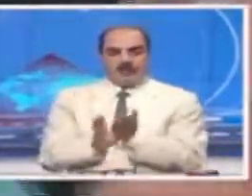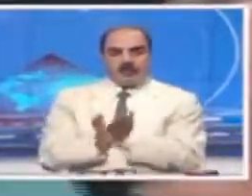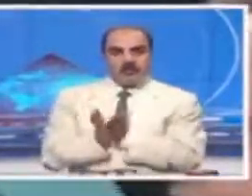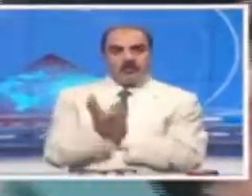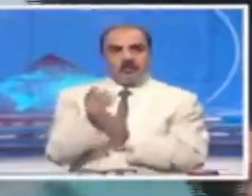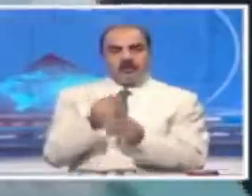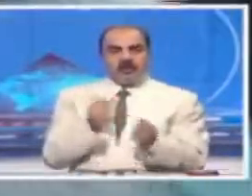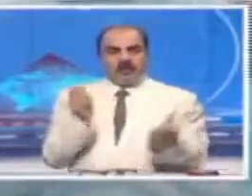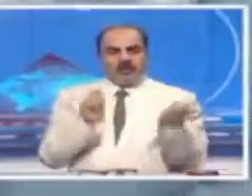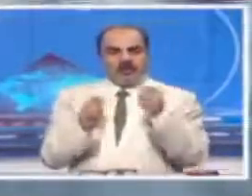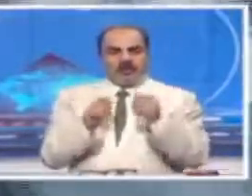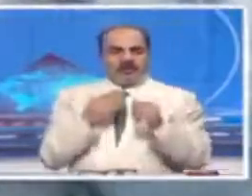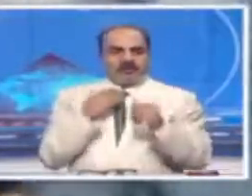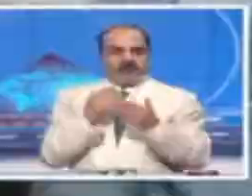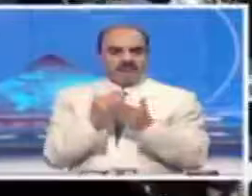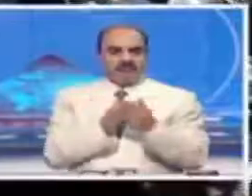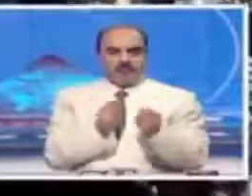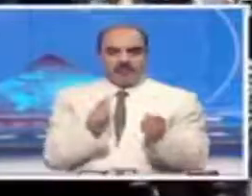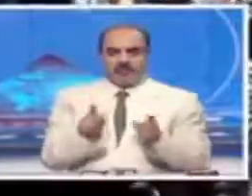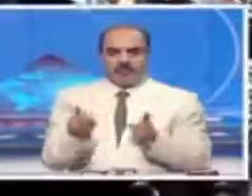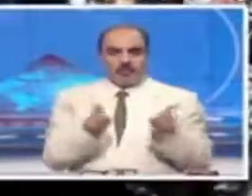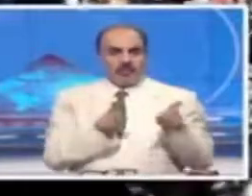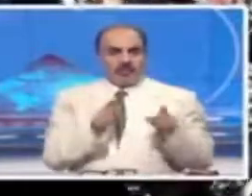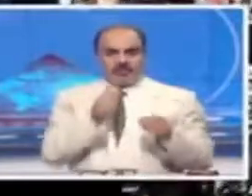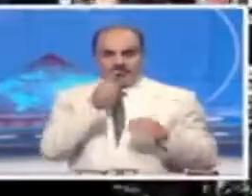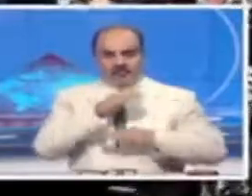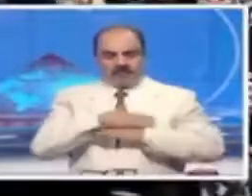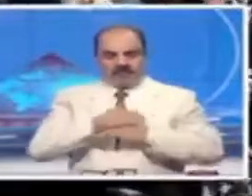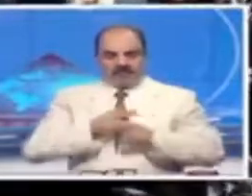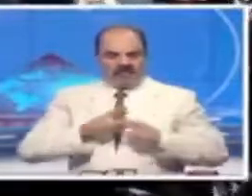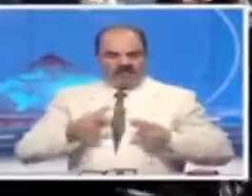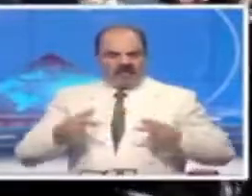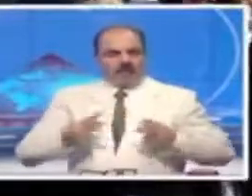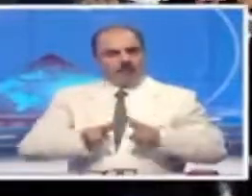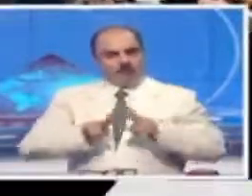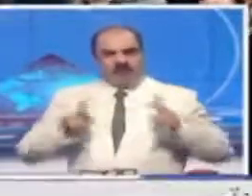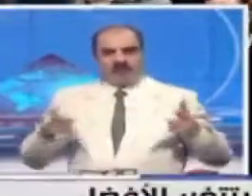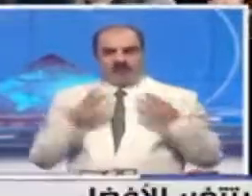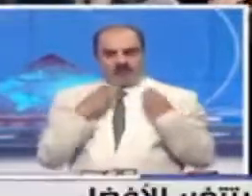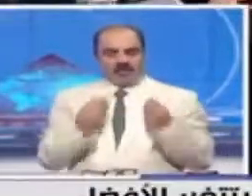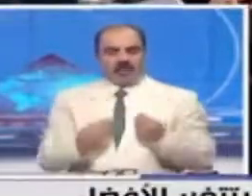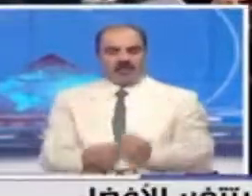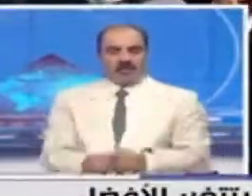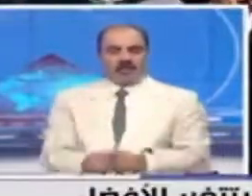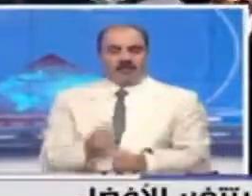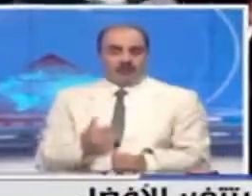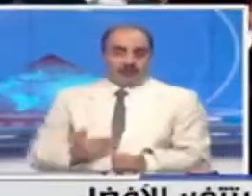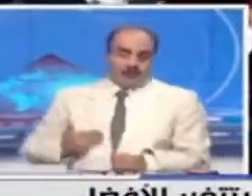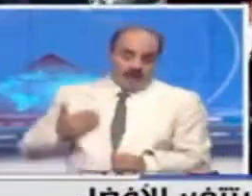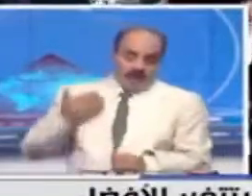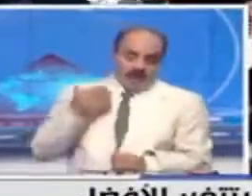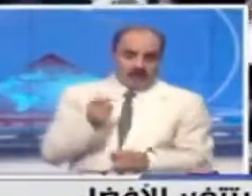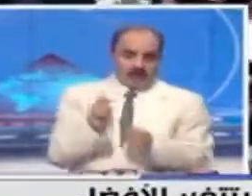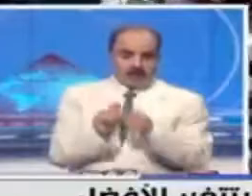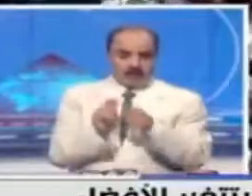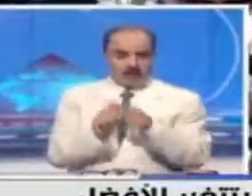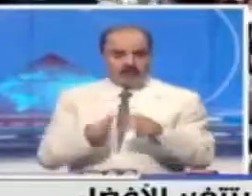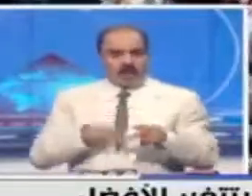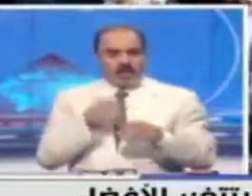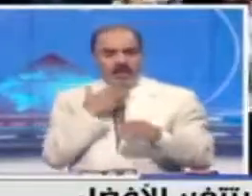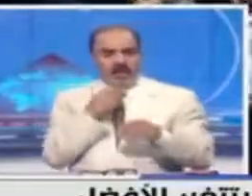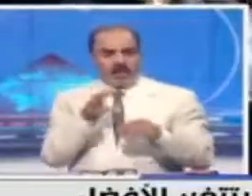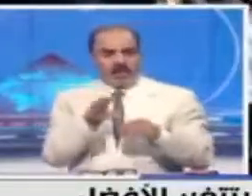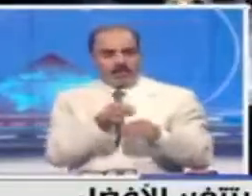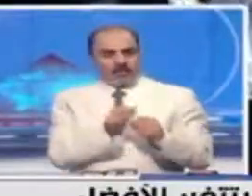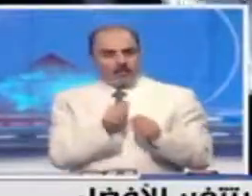إلى تكوين قيم واتجاهات وسلوكيات مجتمعية إيجابية تؤدي إلى تحسين جودة الحياة لأفراد